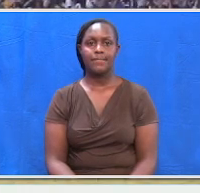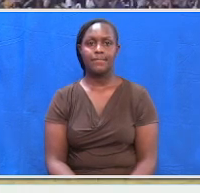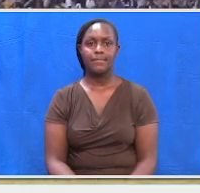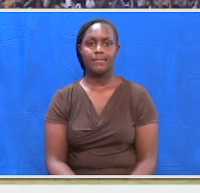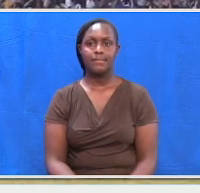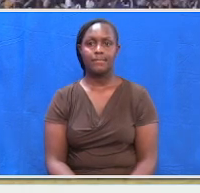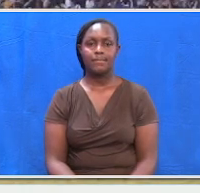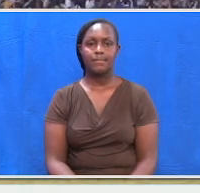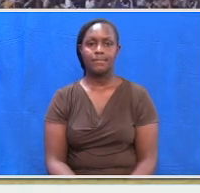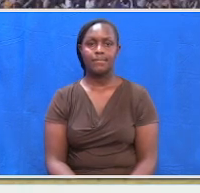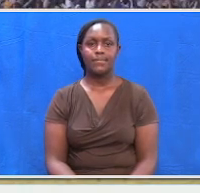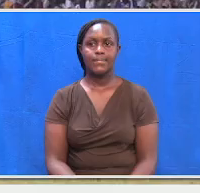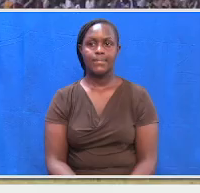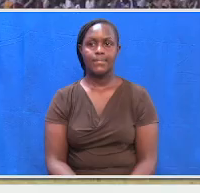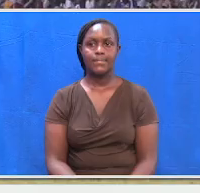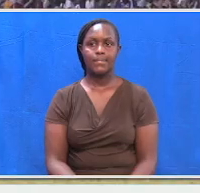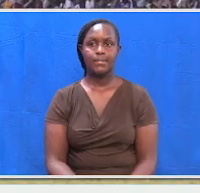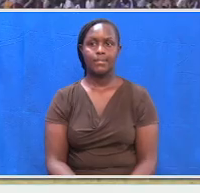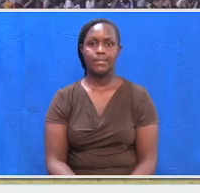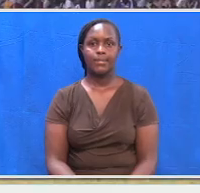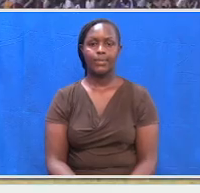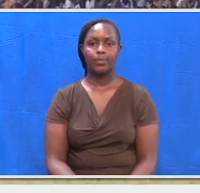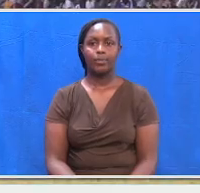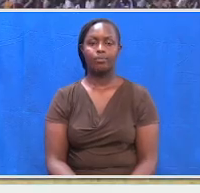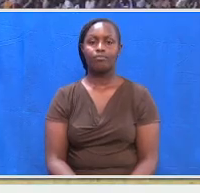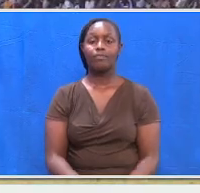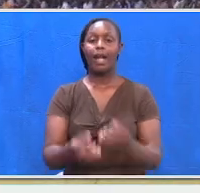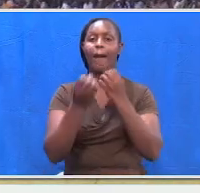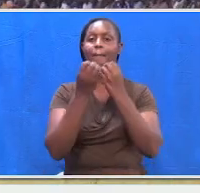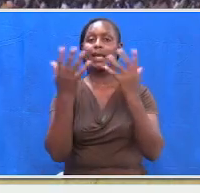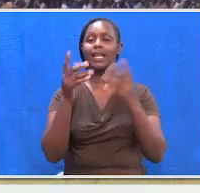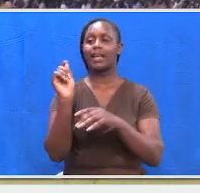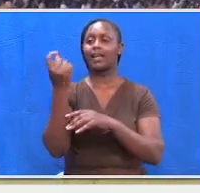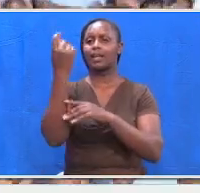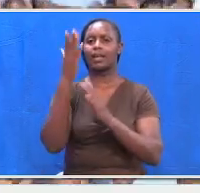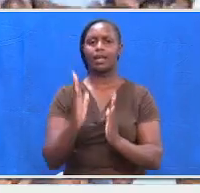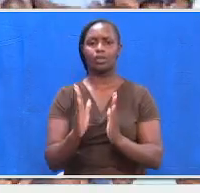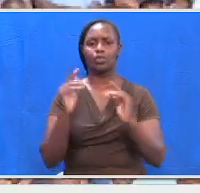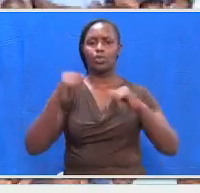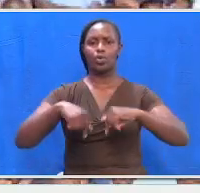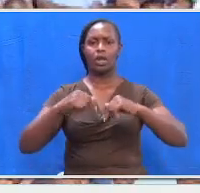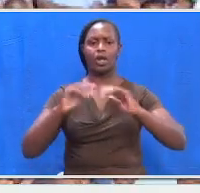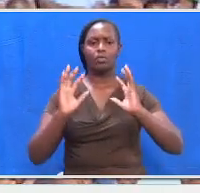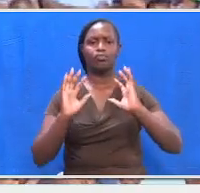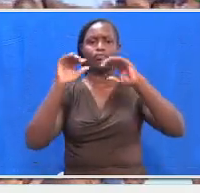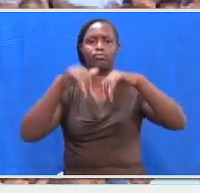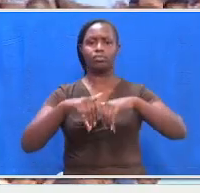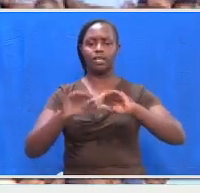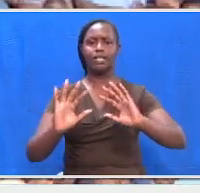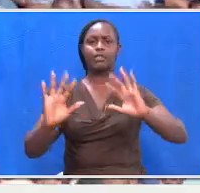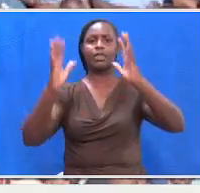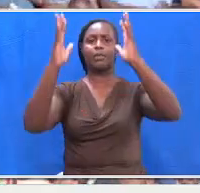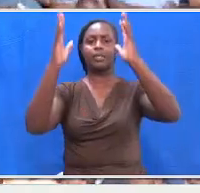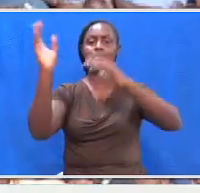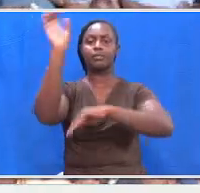Ukitaka kusimama ucheze, simama usiogope. Wakenya wengi walijitokeza kwa wingi leo hii kwa sherehe za siku ya